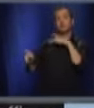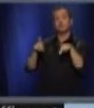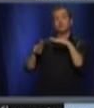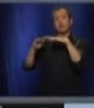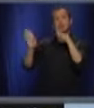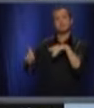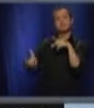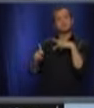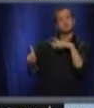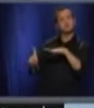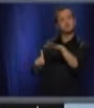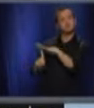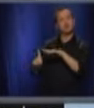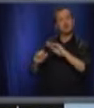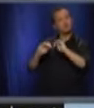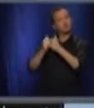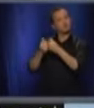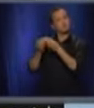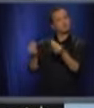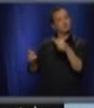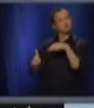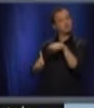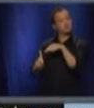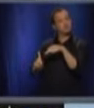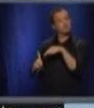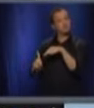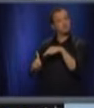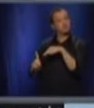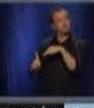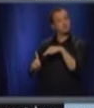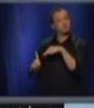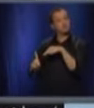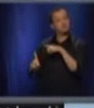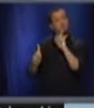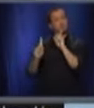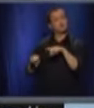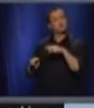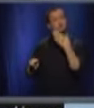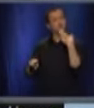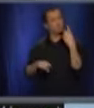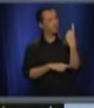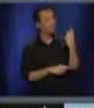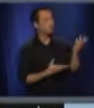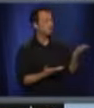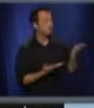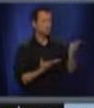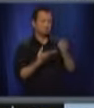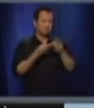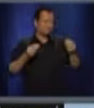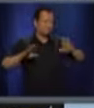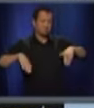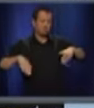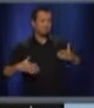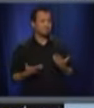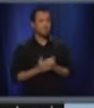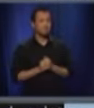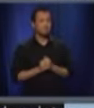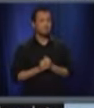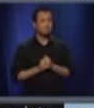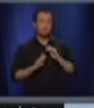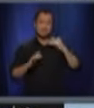privés. Comment allez-vous surveiller ça? Pas encore. C'est une bonne question. Et nous